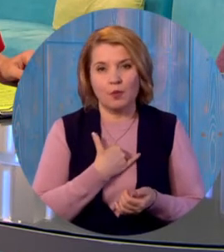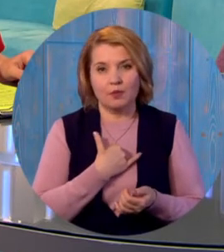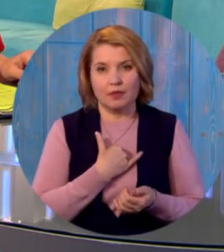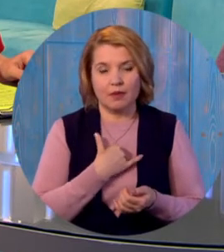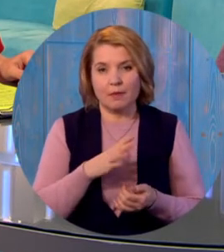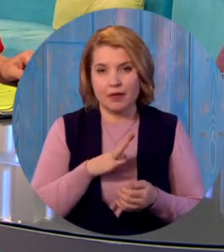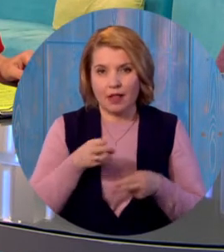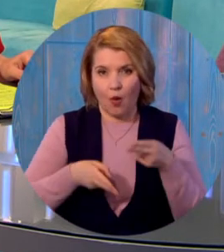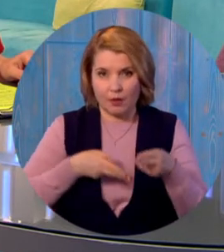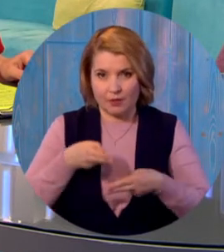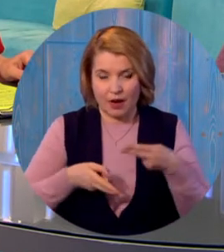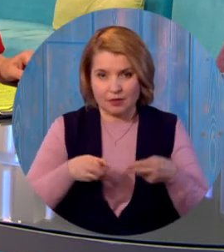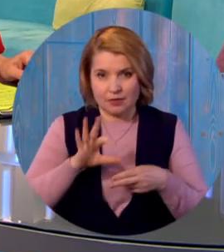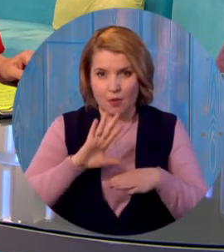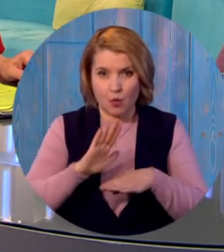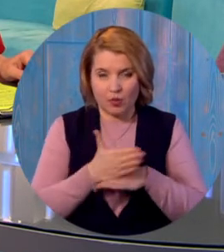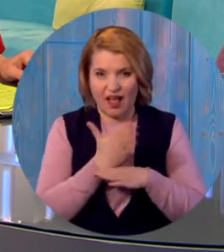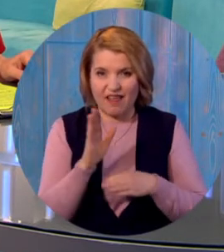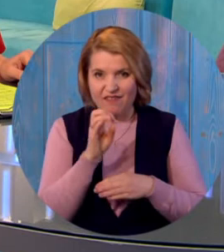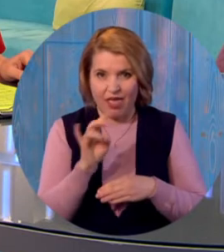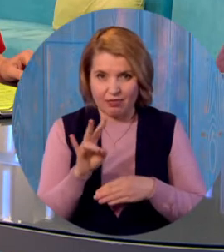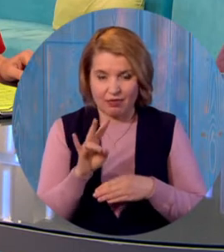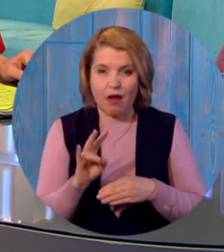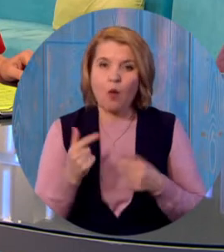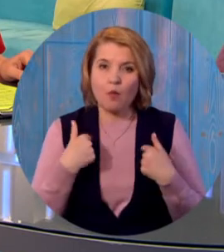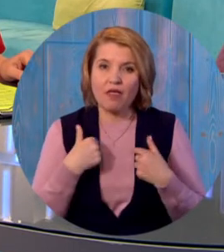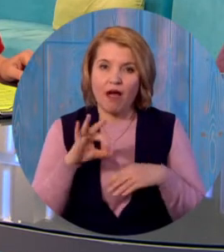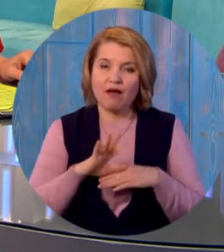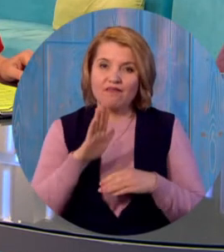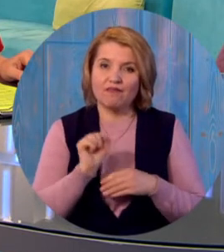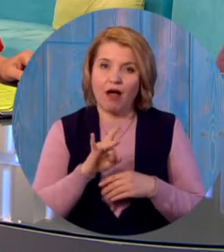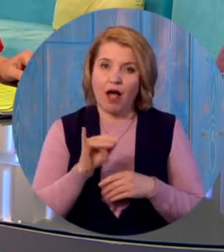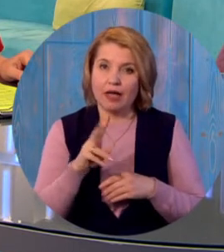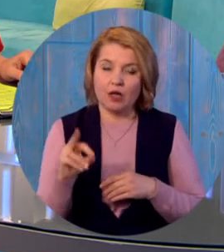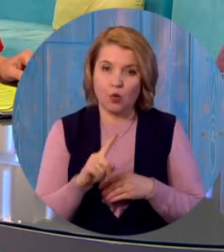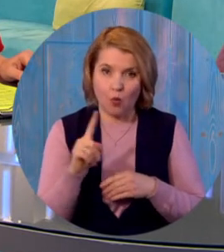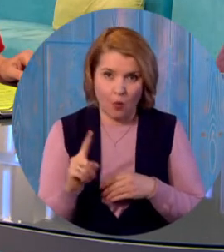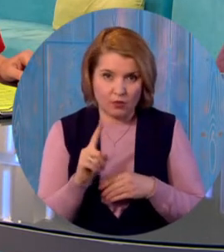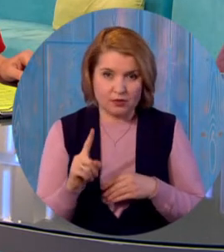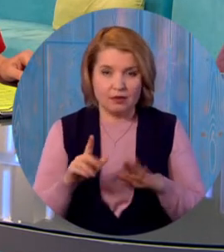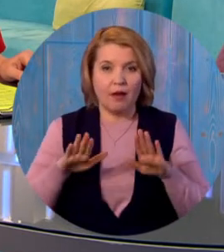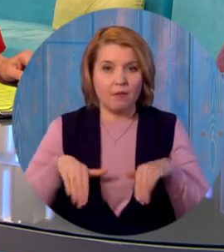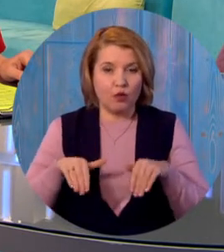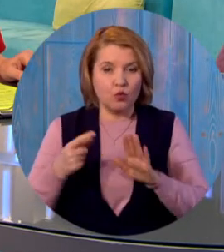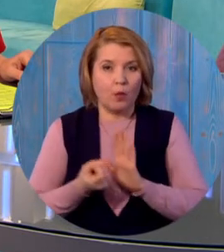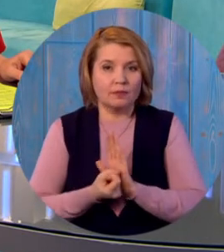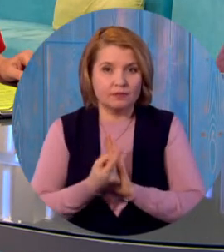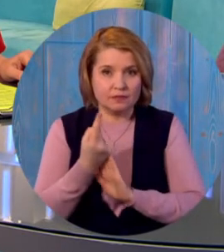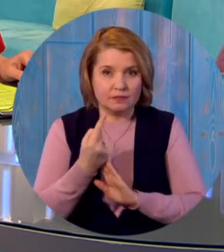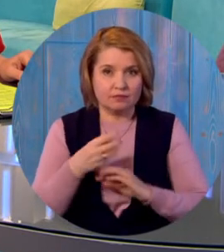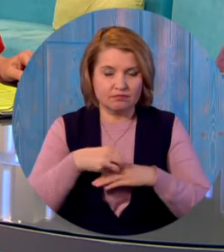У меня была операция по удалению вен. Угу. У меня варикоз. Потом побочно появился